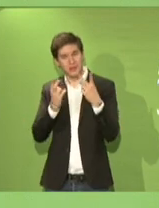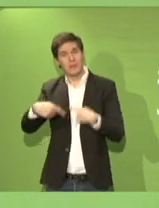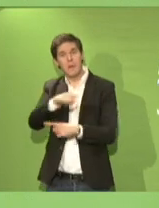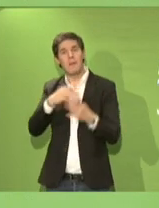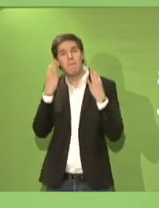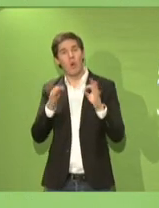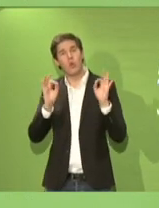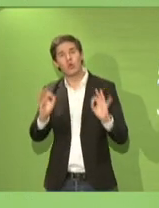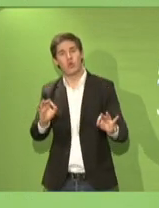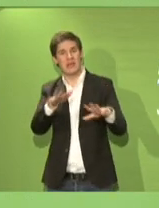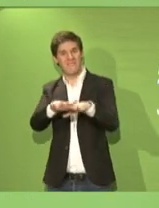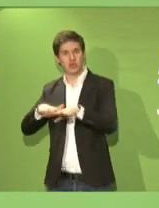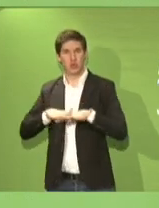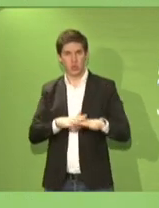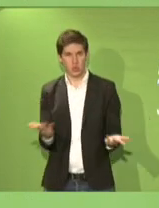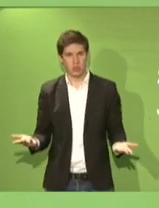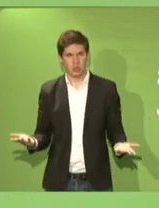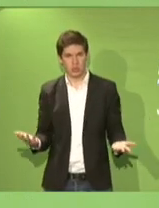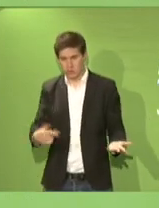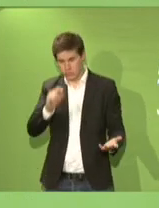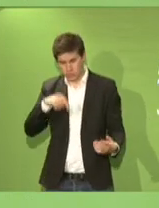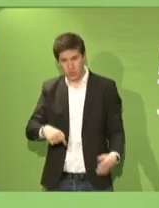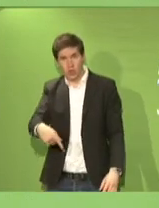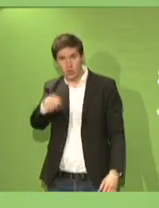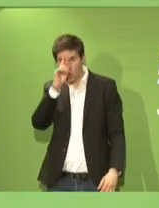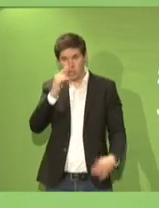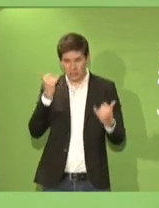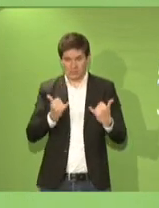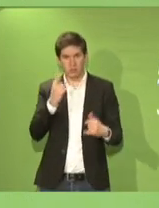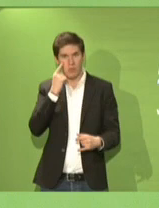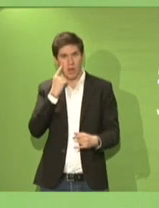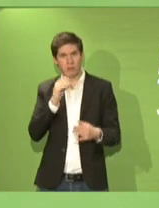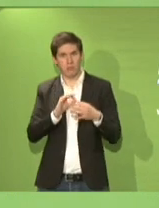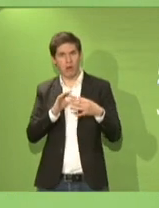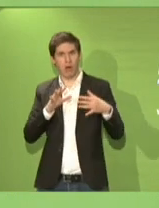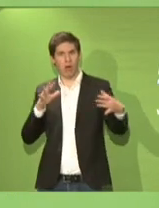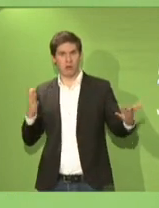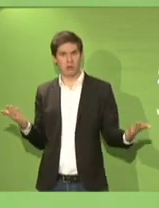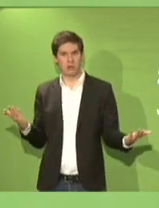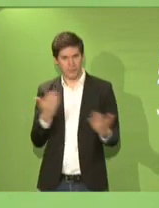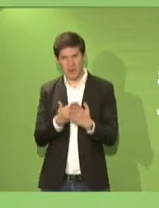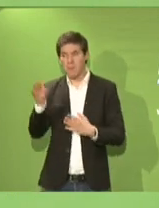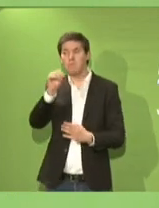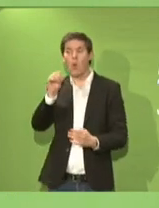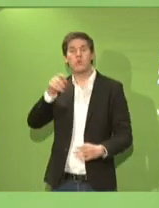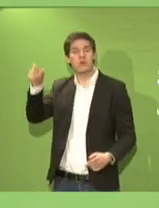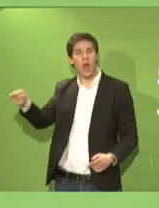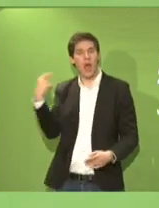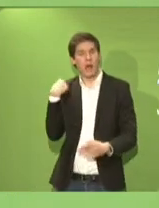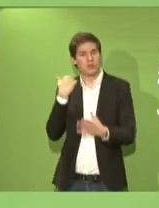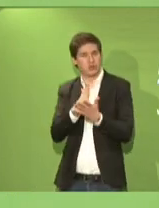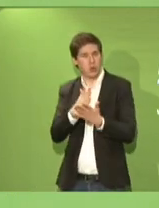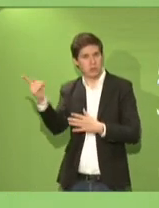funktionierende Infrastruktur. Deutschland rückt immer weiter davon ab. Und Monika, ich bin dir dankbar, dass du das Stichwort geliefert